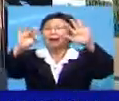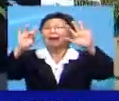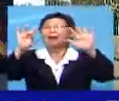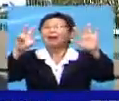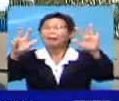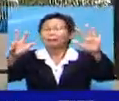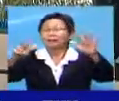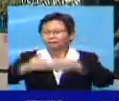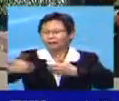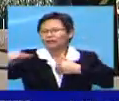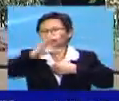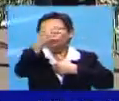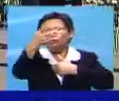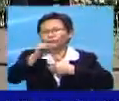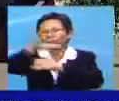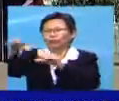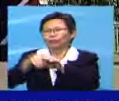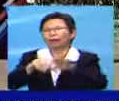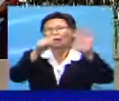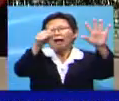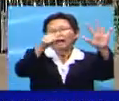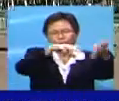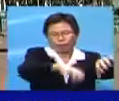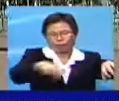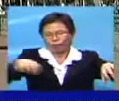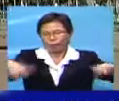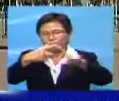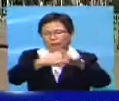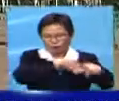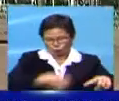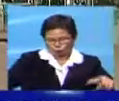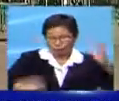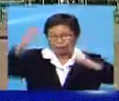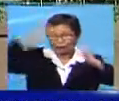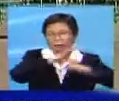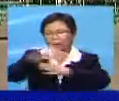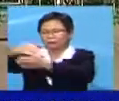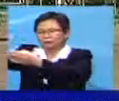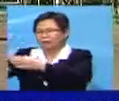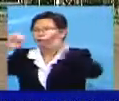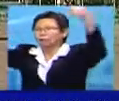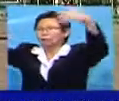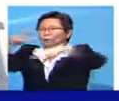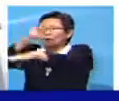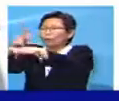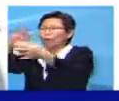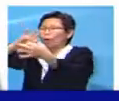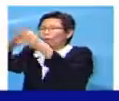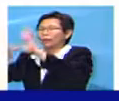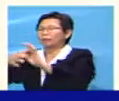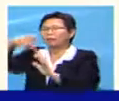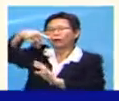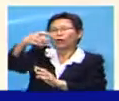jarak sejauh 10 km, meliputi 6 checkpoint bermula dari Kedutaan Malaysia dan tamat di Stadium Kebangsaan Olimpik di Phnom